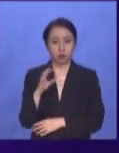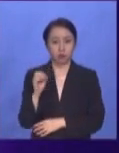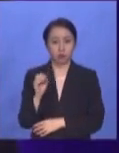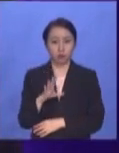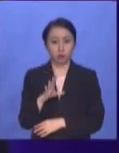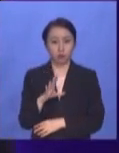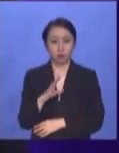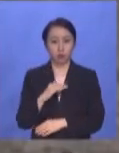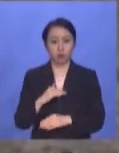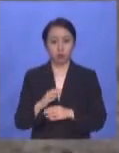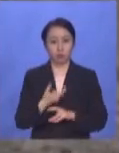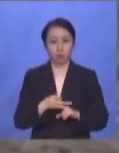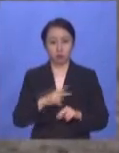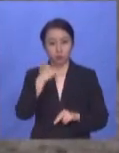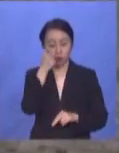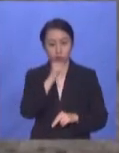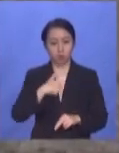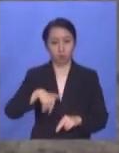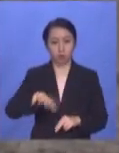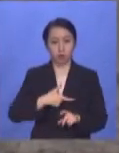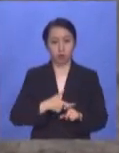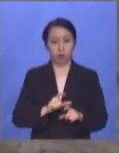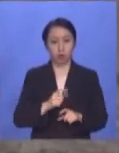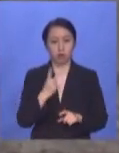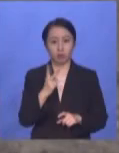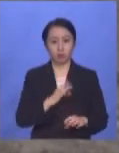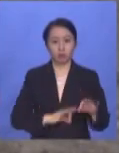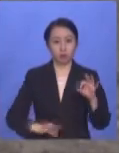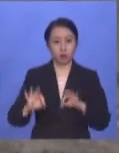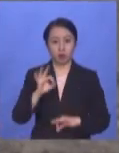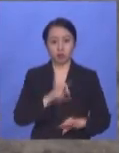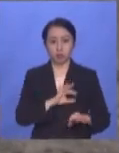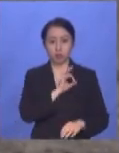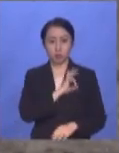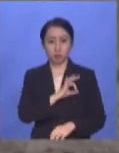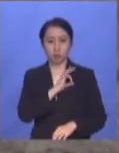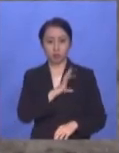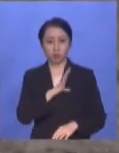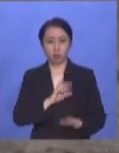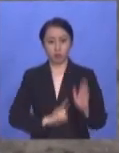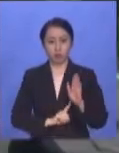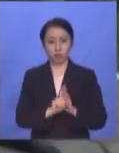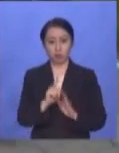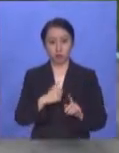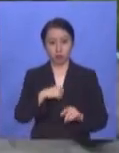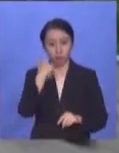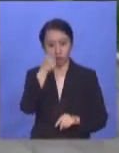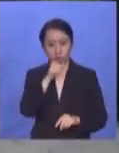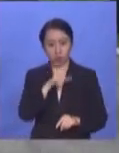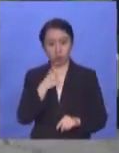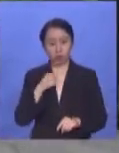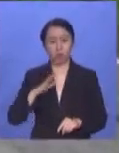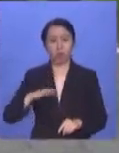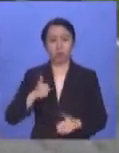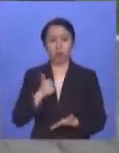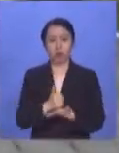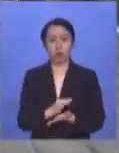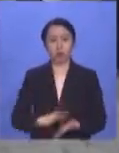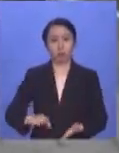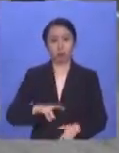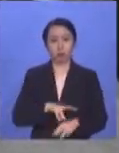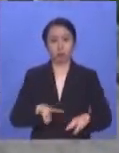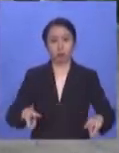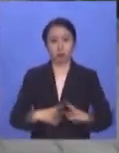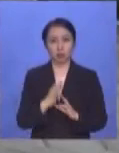орошаемой машины. В этом году все это, оба проекта освоим и запустим в этом году. Затем аким области и